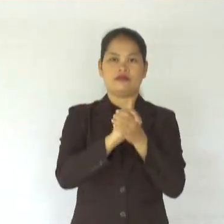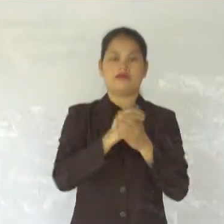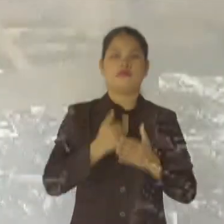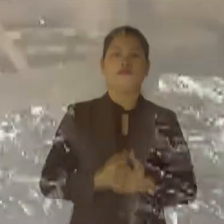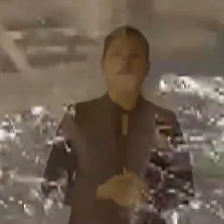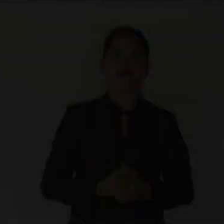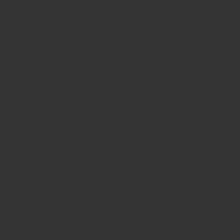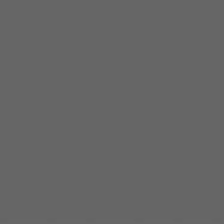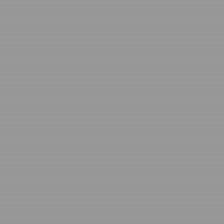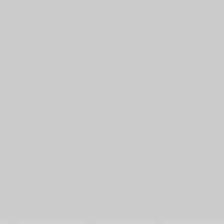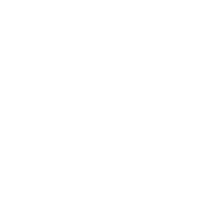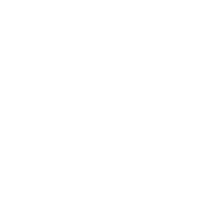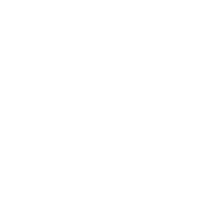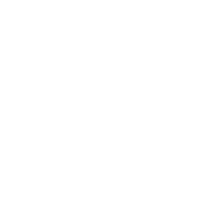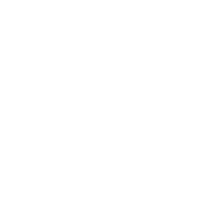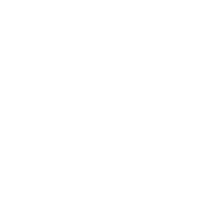khăn ông sẽ hạ cùng.